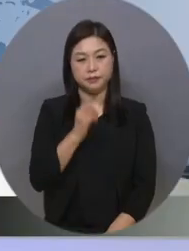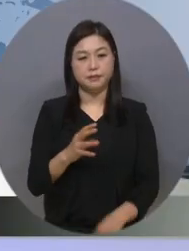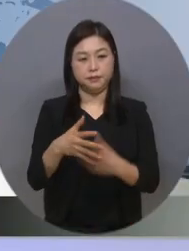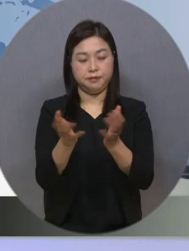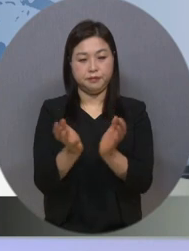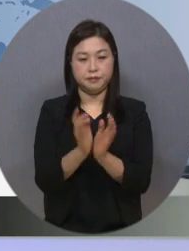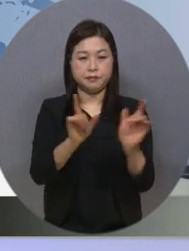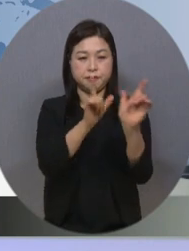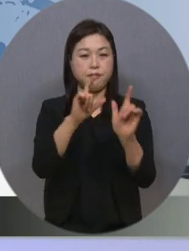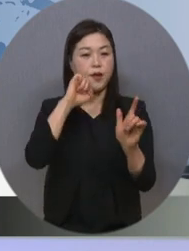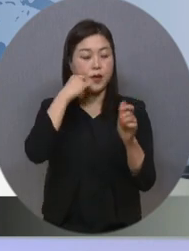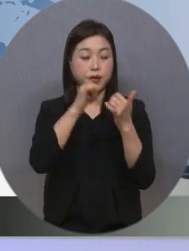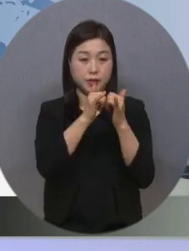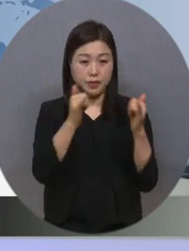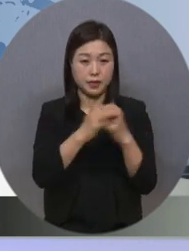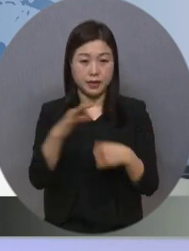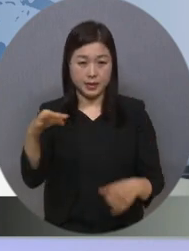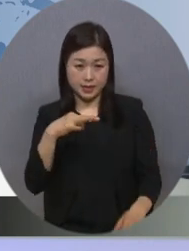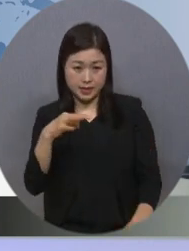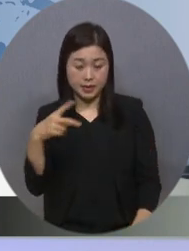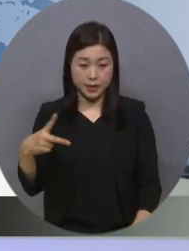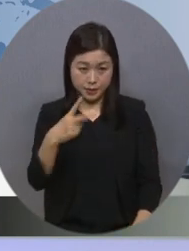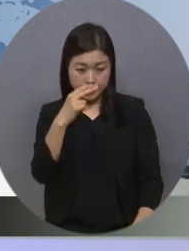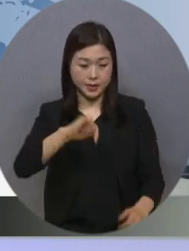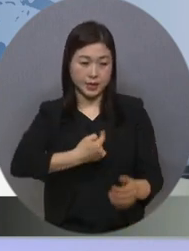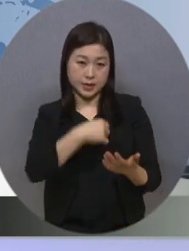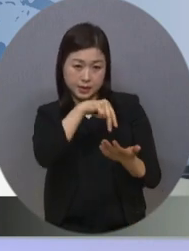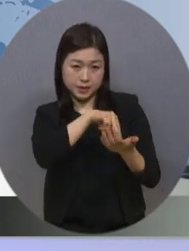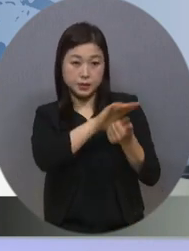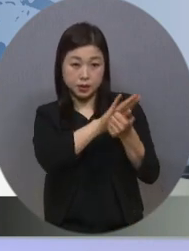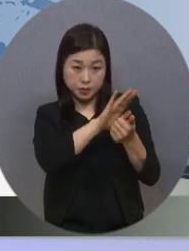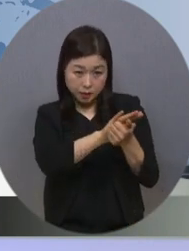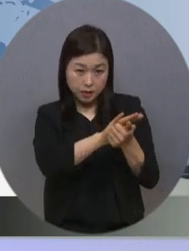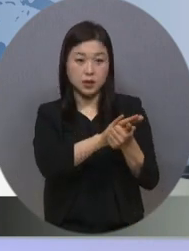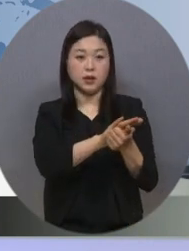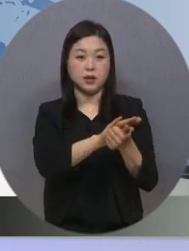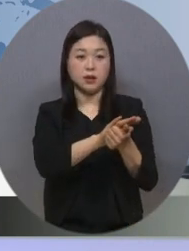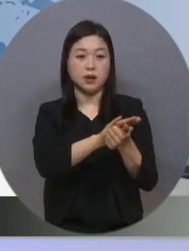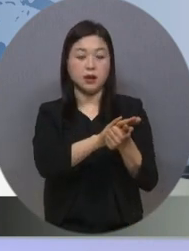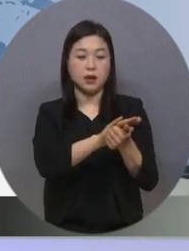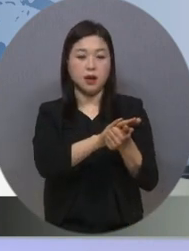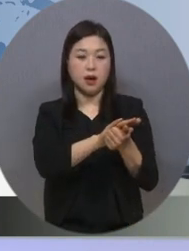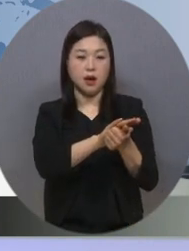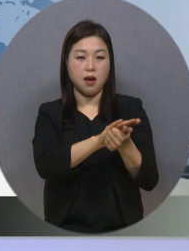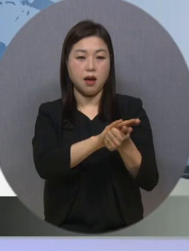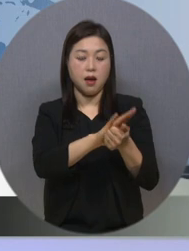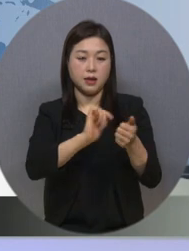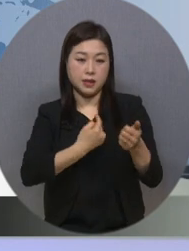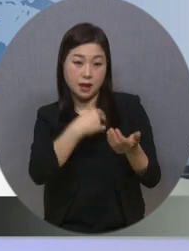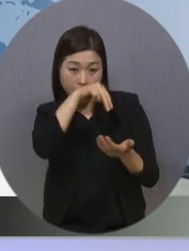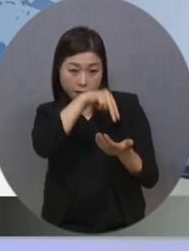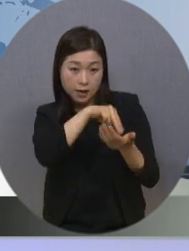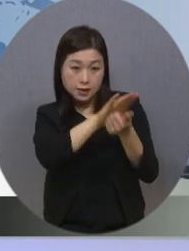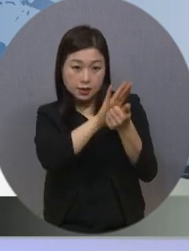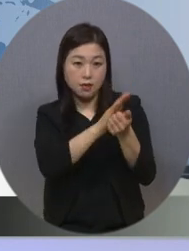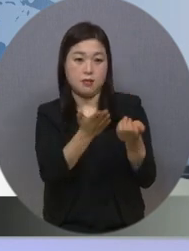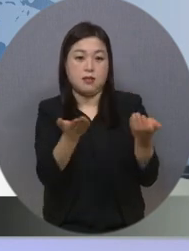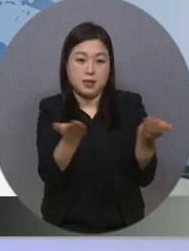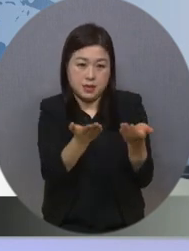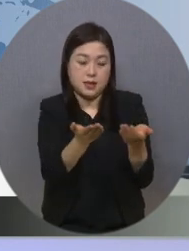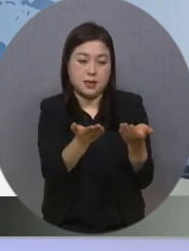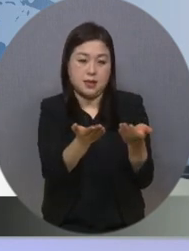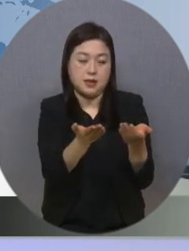보건복지부는 취약계층의 탈수급과 자립을 지원하기 위해 자활 근로사업을 진행하고 있는데요. 근로자에 대한